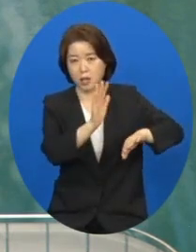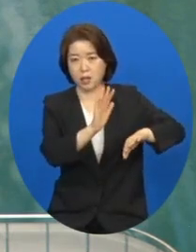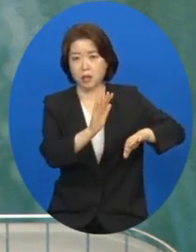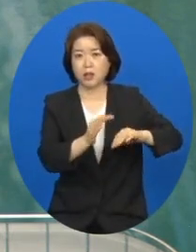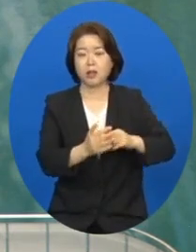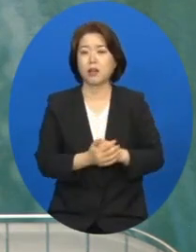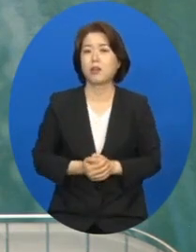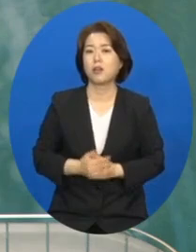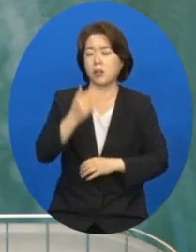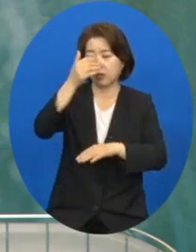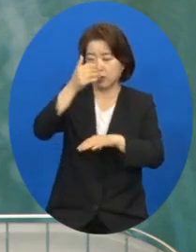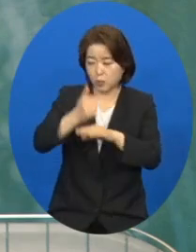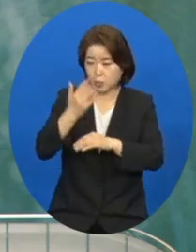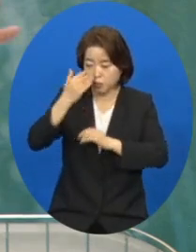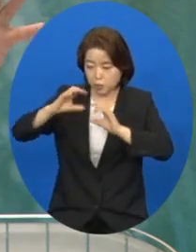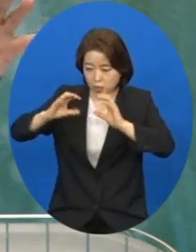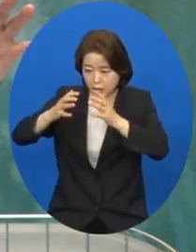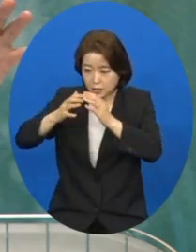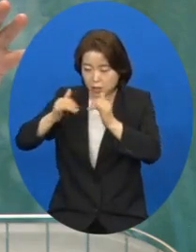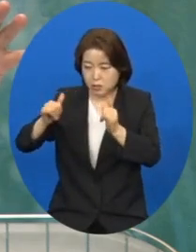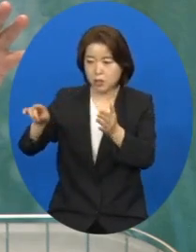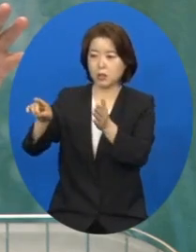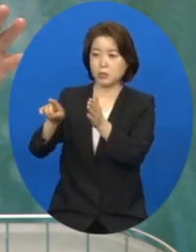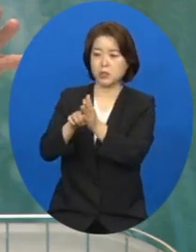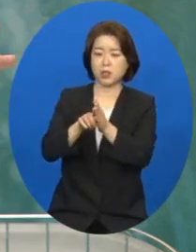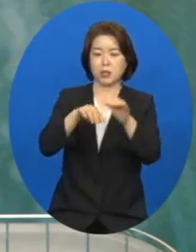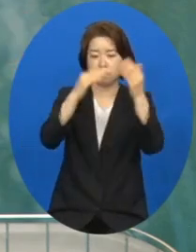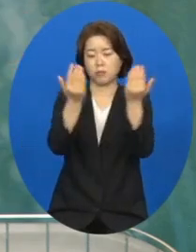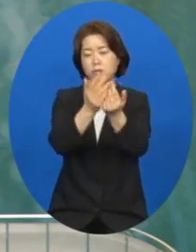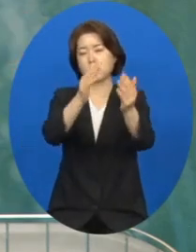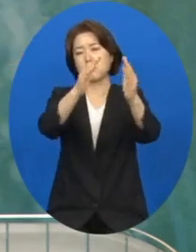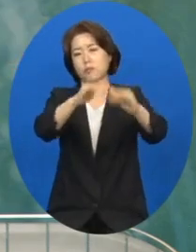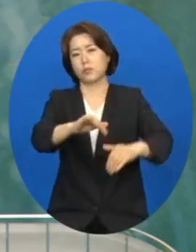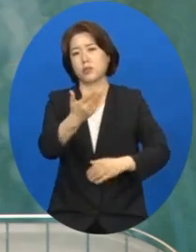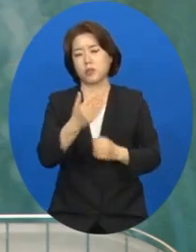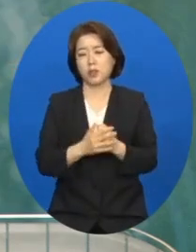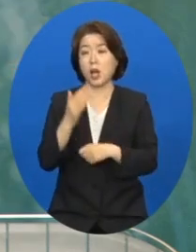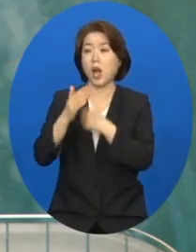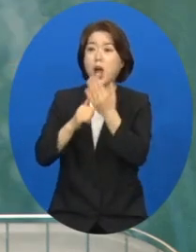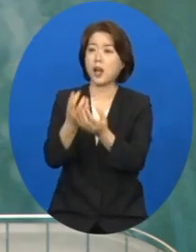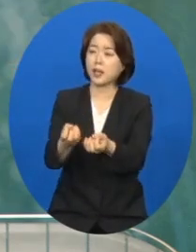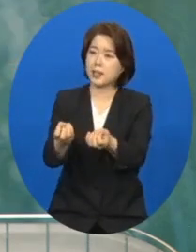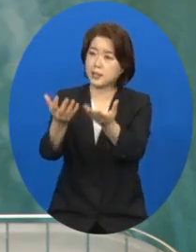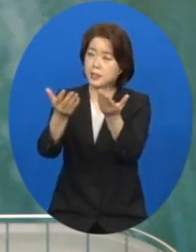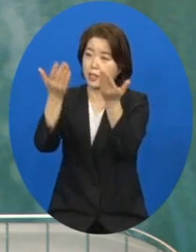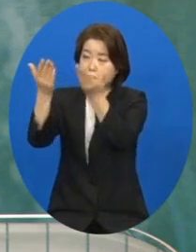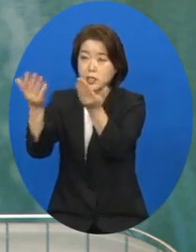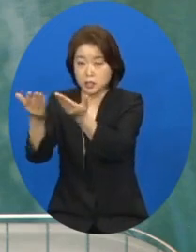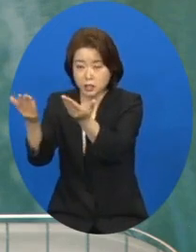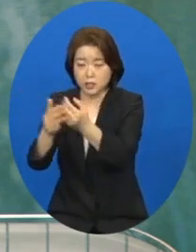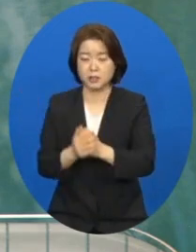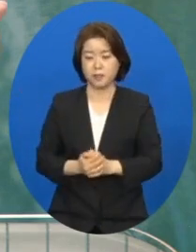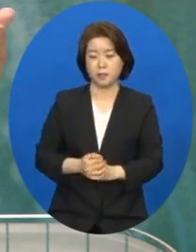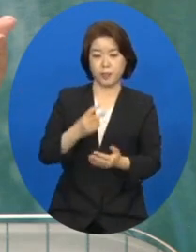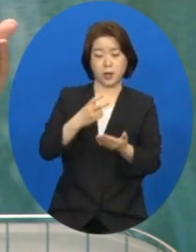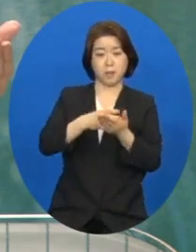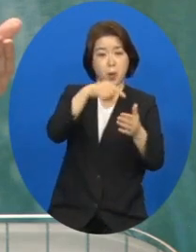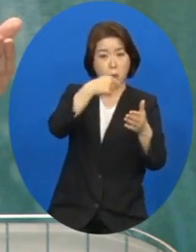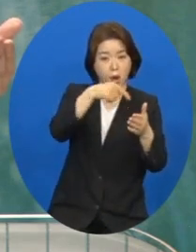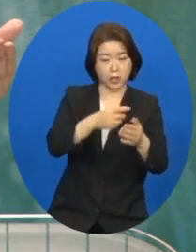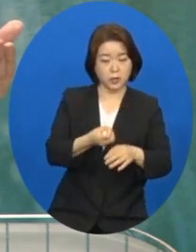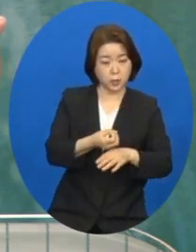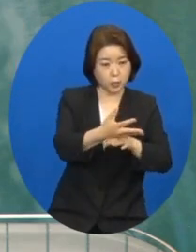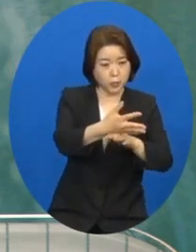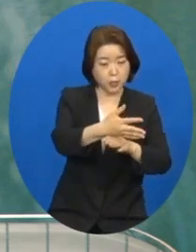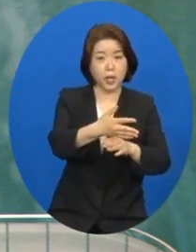결국은 이스라엘의 신앙이 다 무너지게 됩니다. 하나님께 제사 드리는 일, 율법을 가르치고 전하는